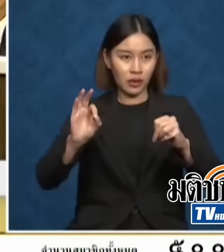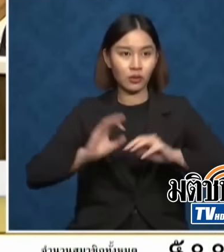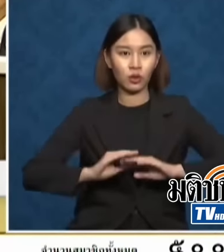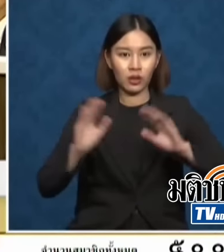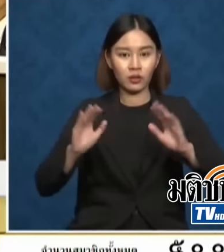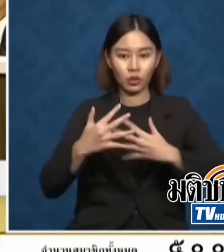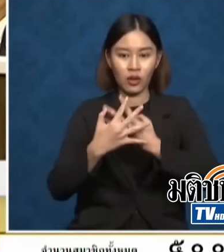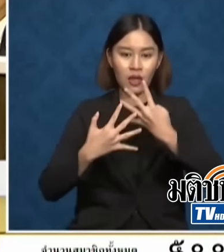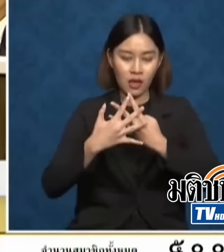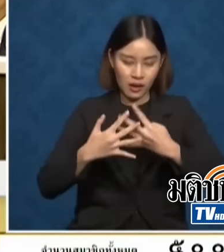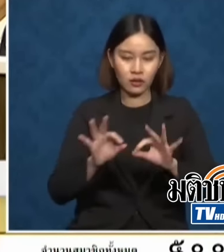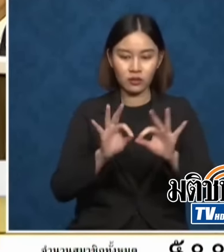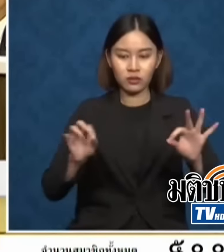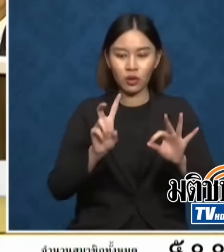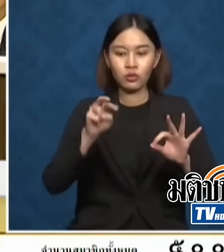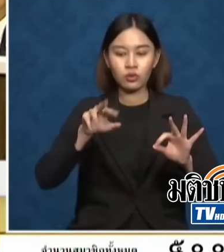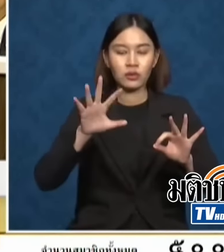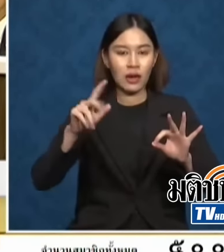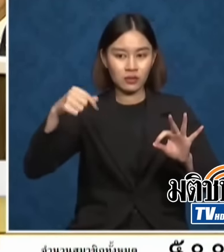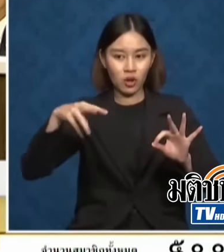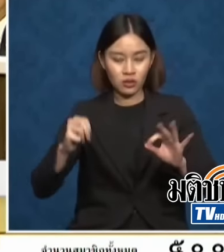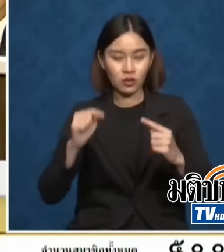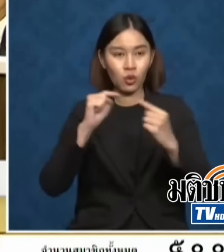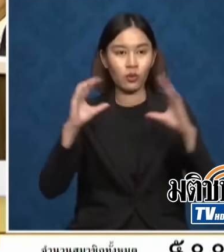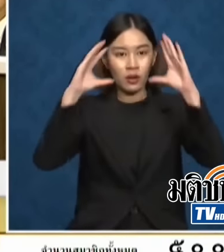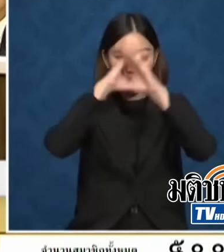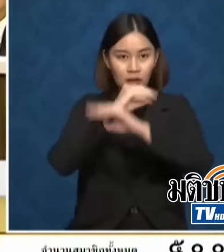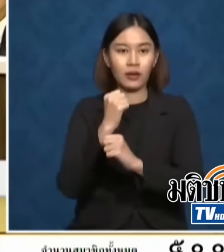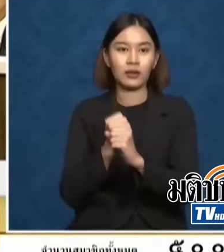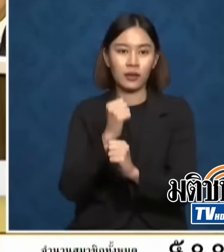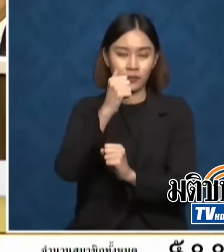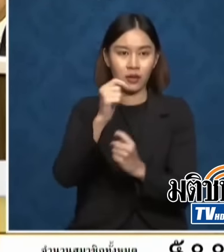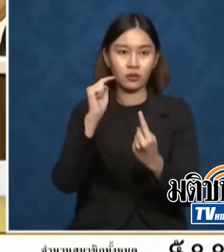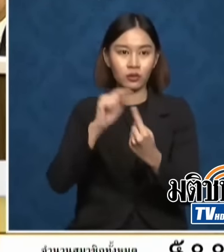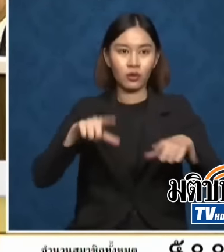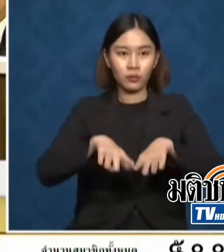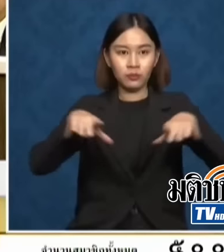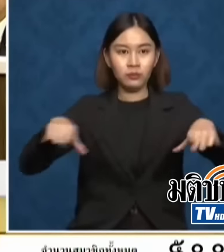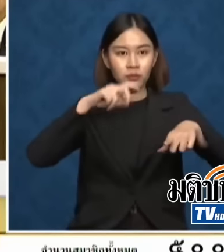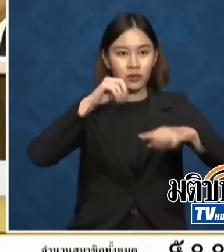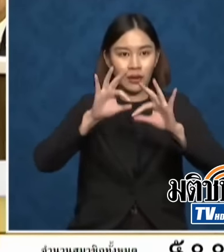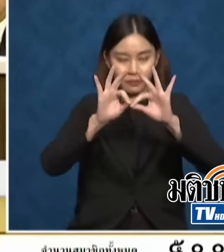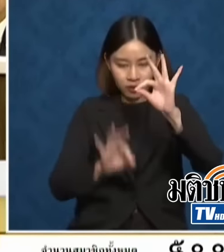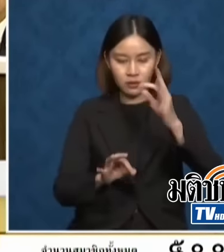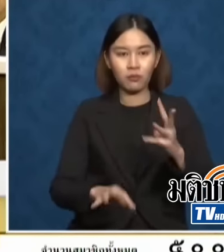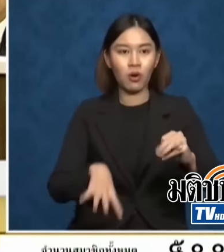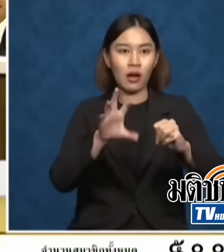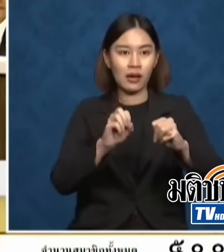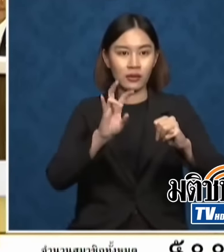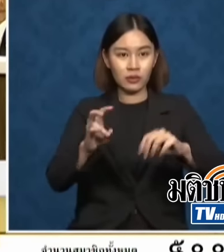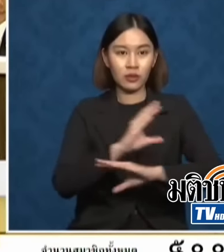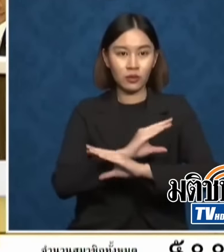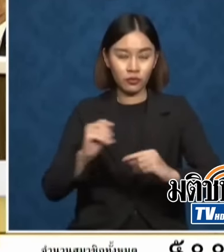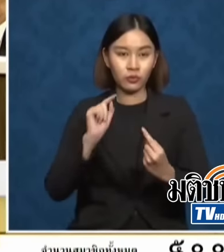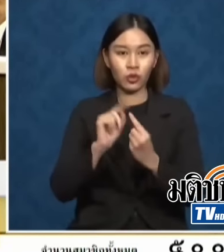นล้อมที่เล็กกว่า 2.5 เซนได้ในเวลากลางคืนในที่ที่เป็นบริเวณน้ำลึกมาตรา57ผ่อนปรน